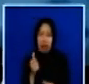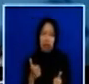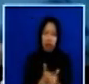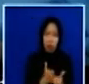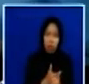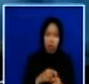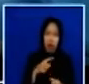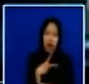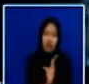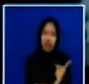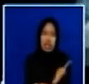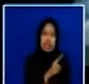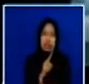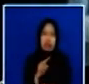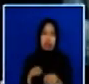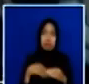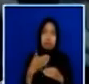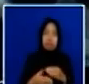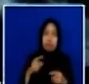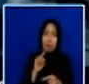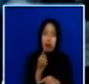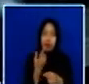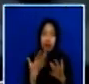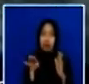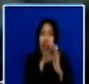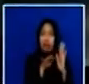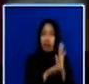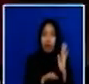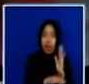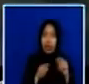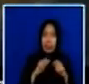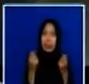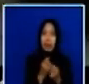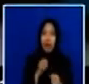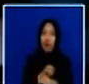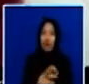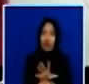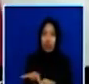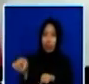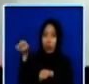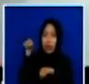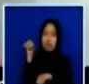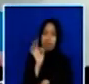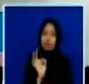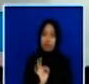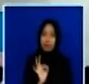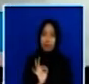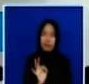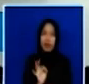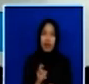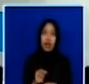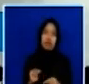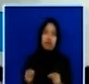vaksinasi tahap pertama yang telah dijadwalkan oleh tim gugus tugas cosmoplast Kabupaten Tuban ngerinya jadwalnya